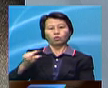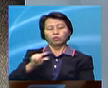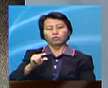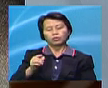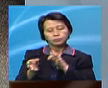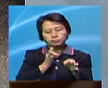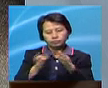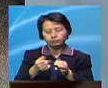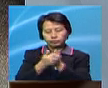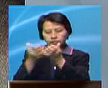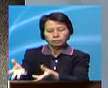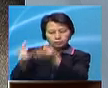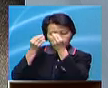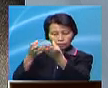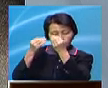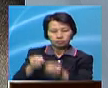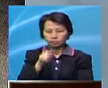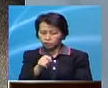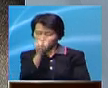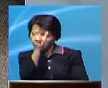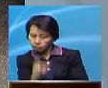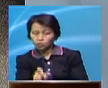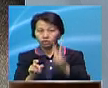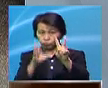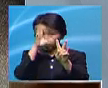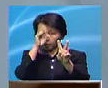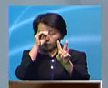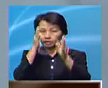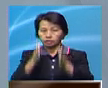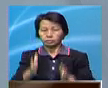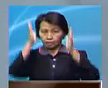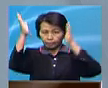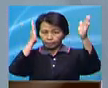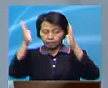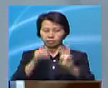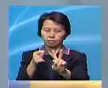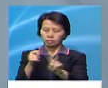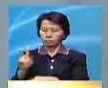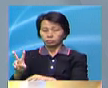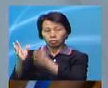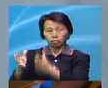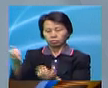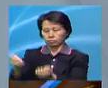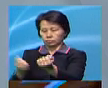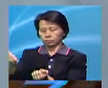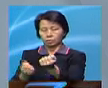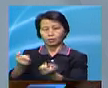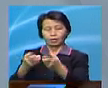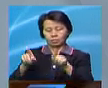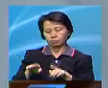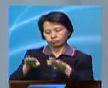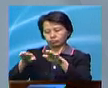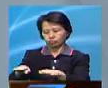menjelaskan berdasarkan maklumat saksi suspek dipercayai dua lelaki warga tempatan kedua-dua mangsa memandu kereta berasingan